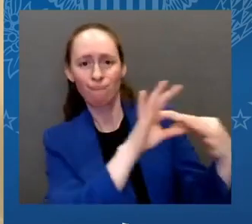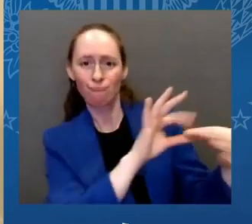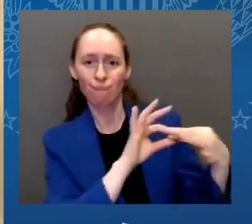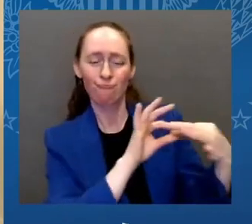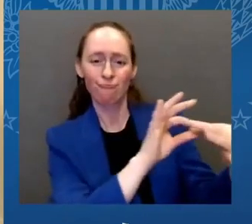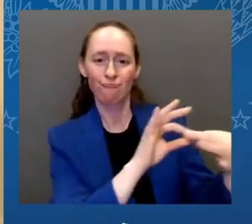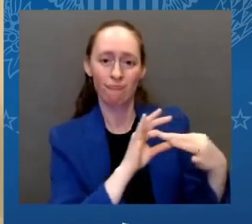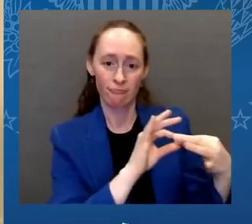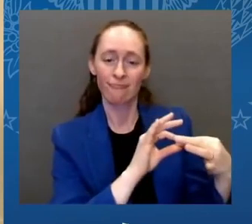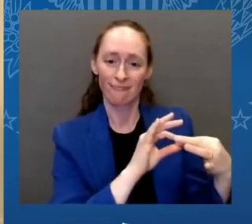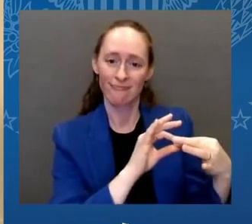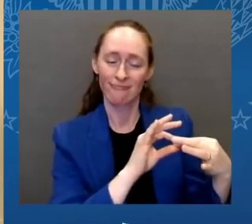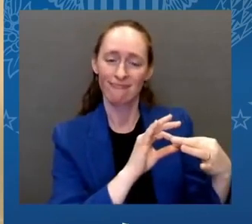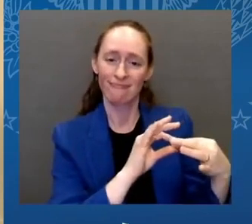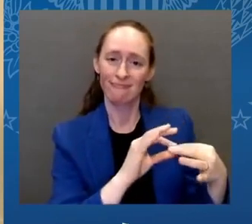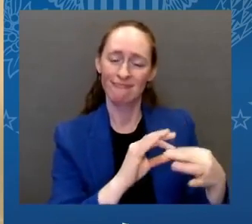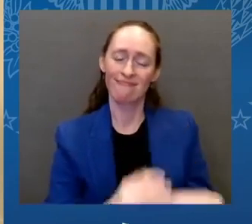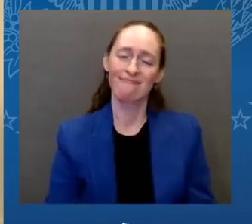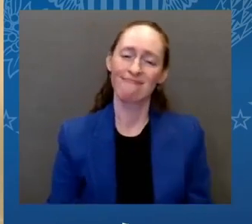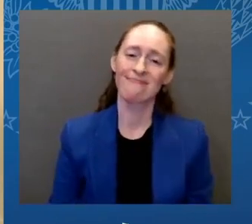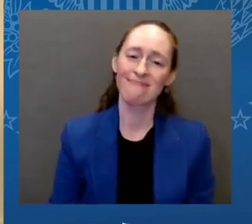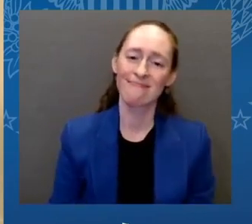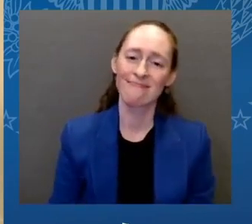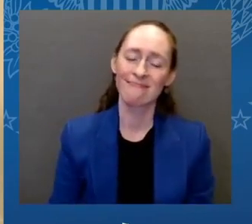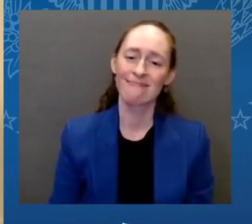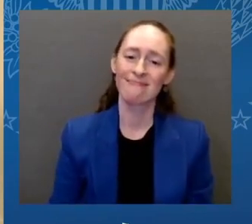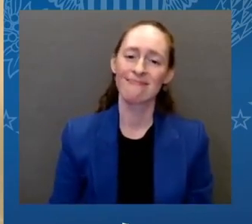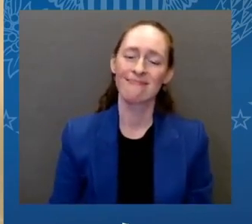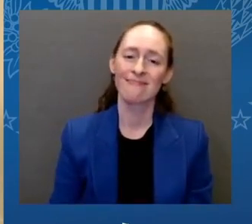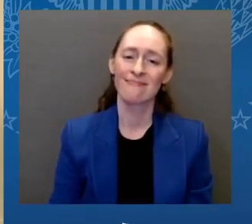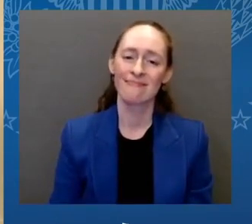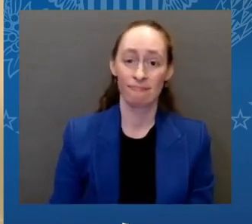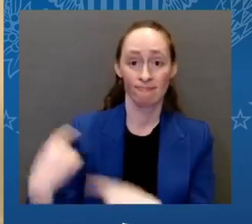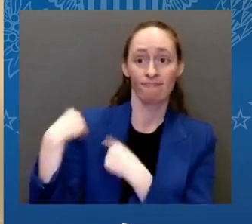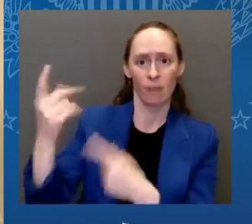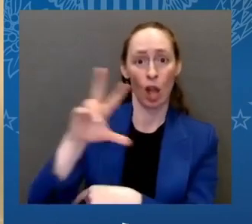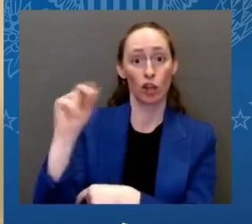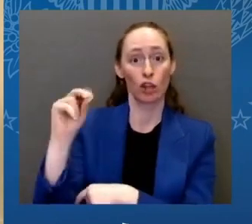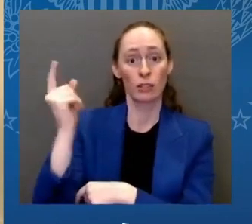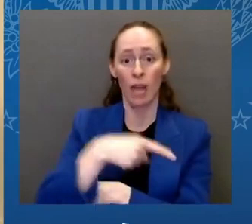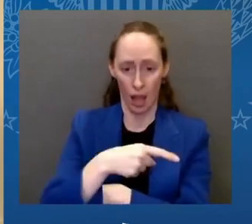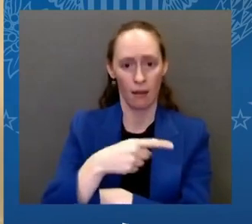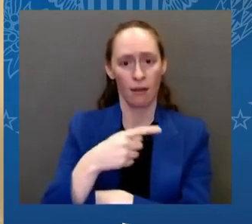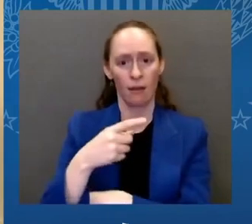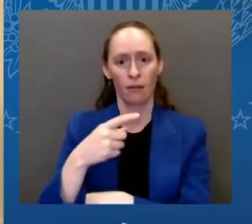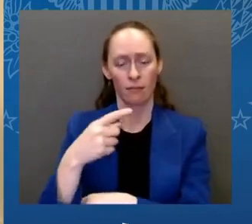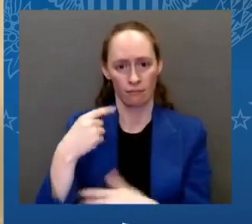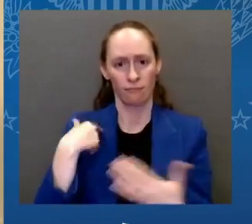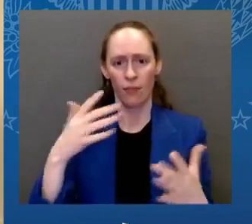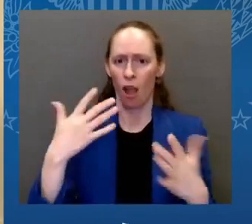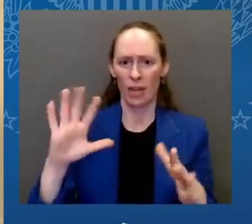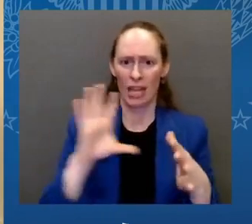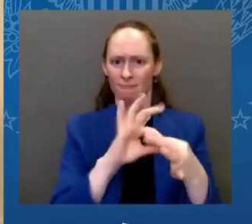взаєминах України і США. Ми вийшли на рівень реального союзництва, яке на 100%